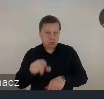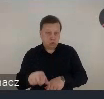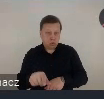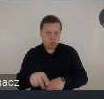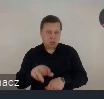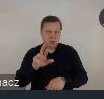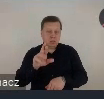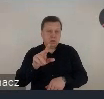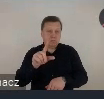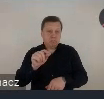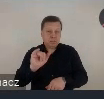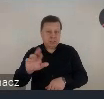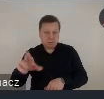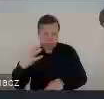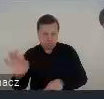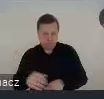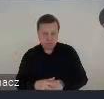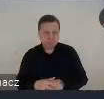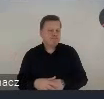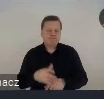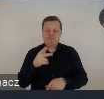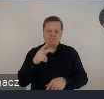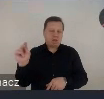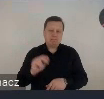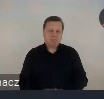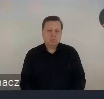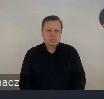Nie. Tutaj wracamy do